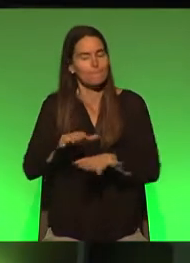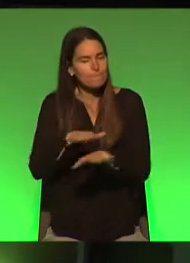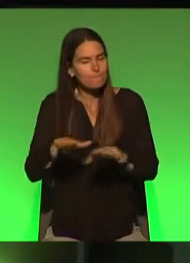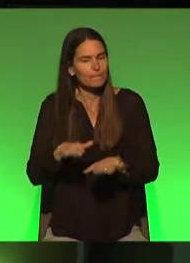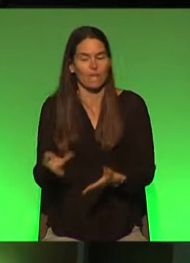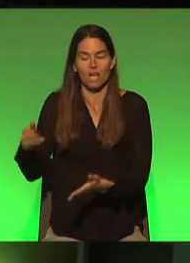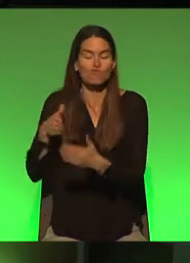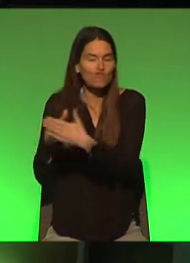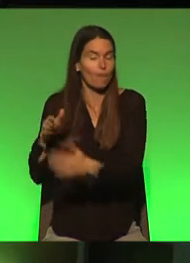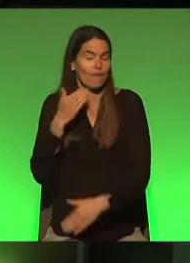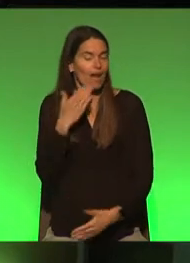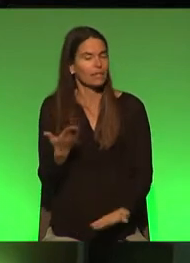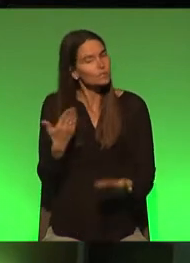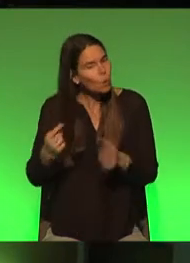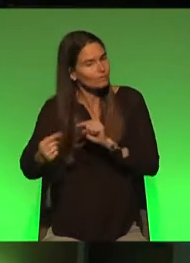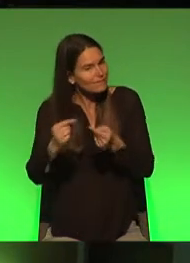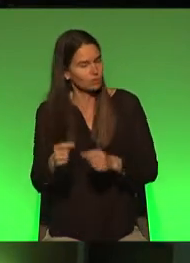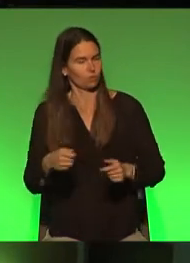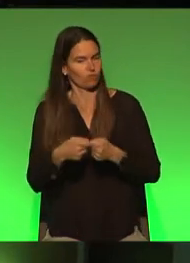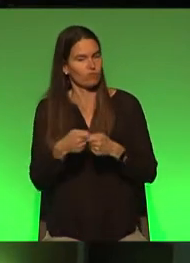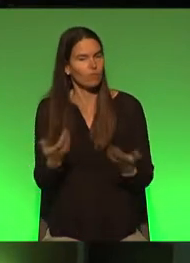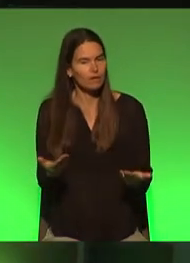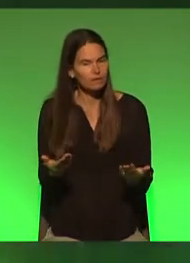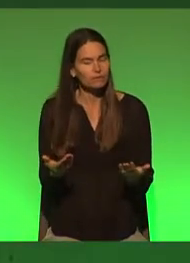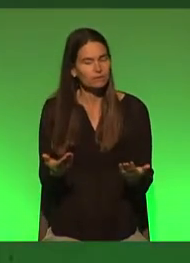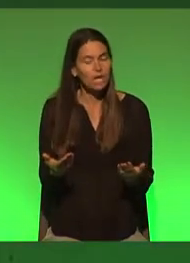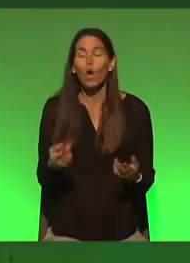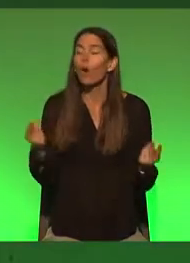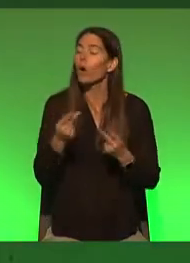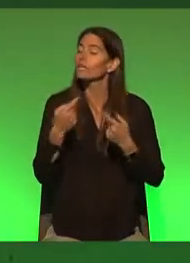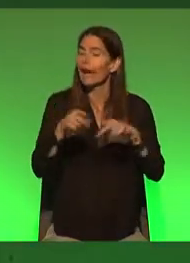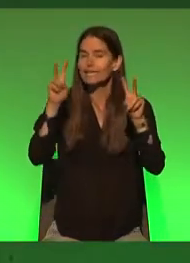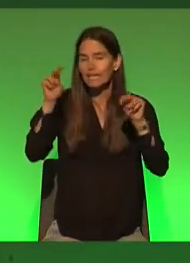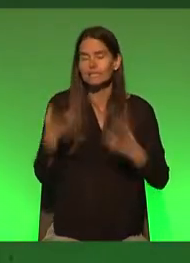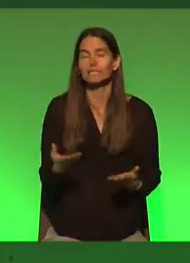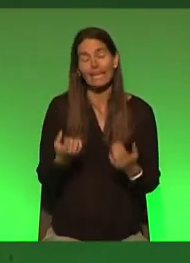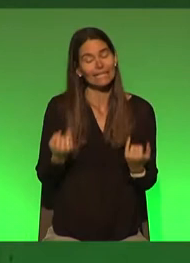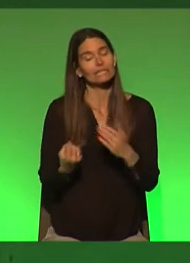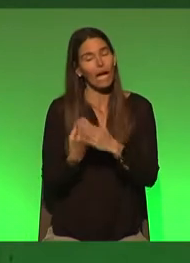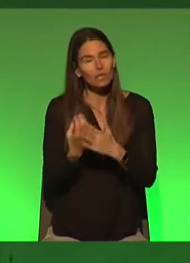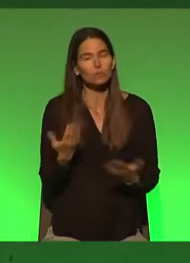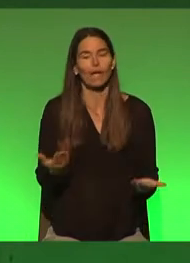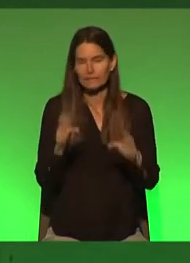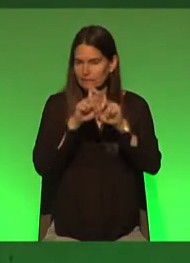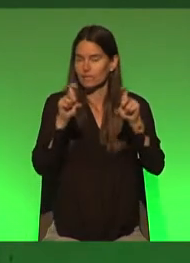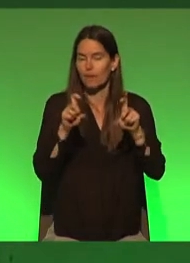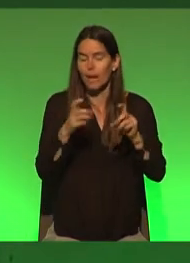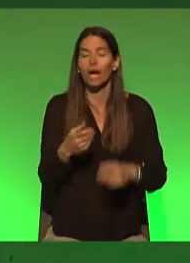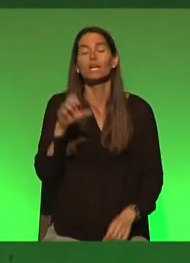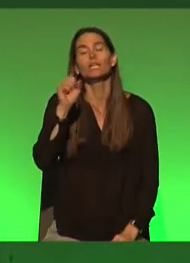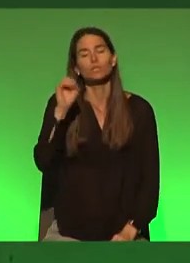Das wäre doch mal eine spannende Diskussion. Oder auch ganz aktuell